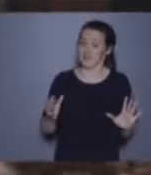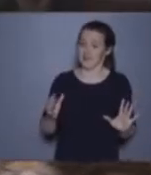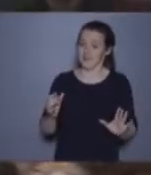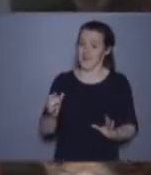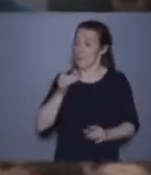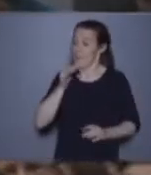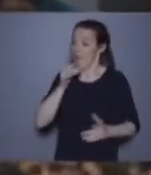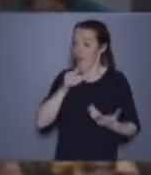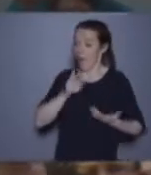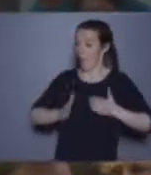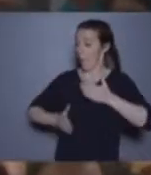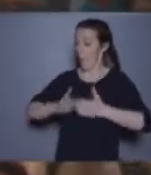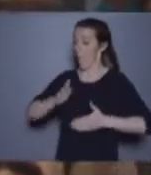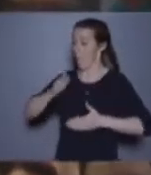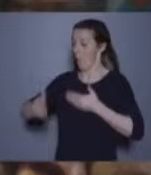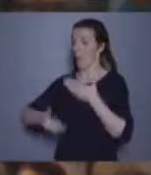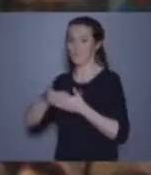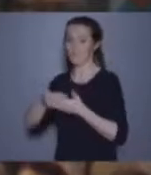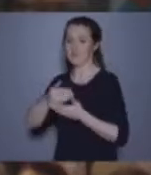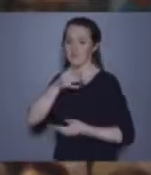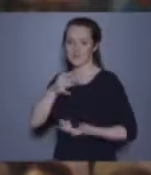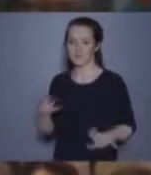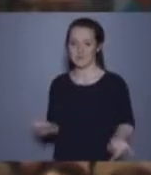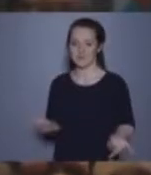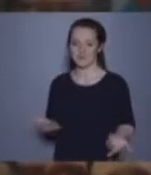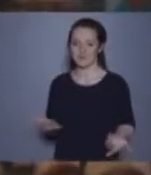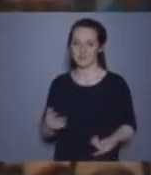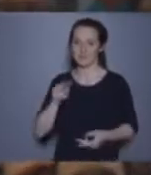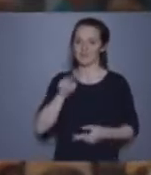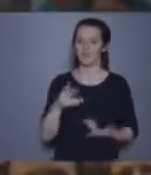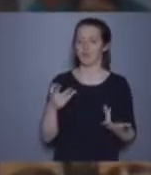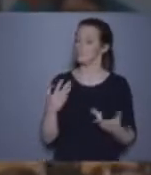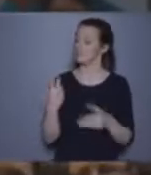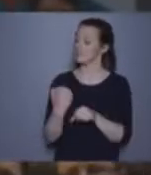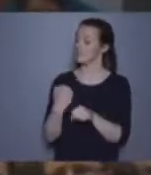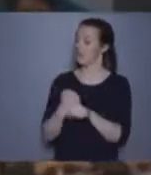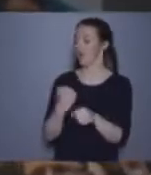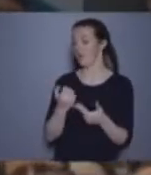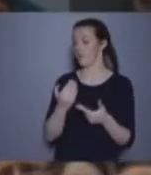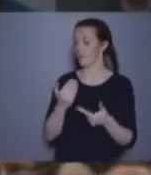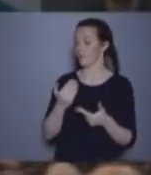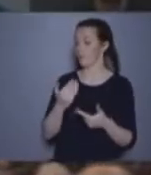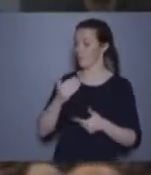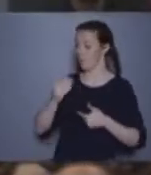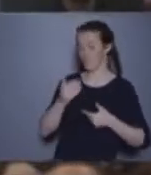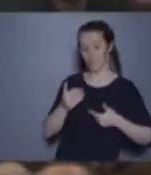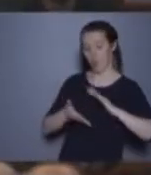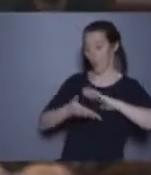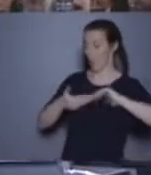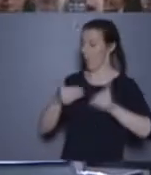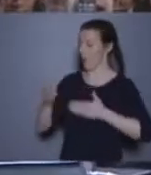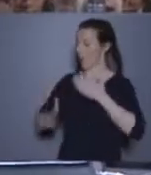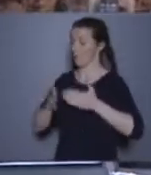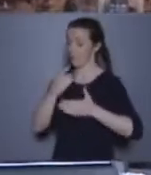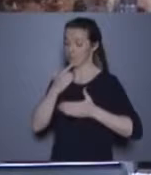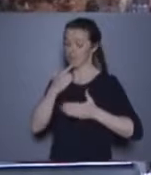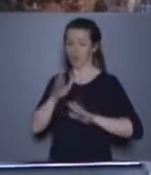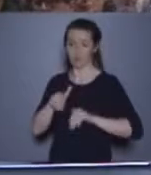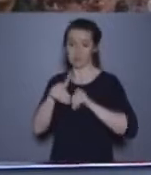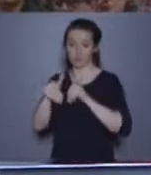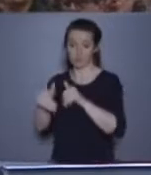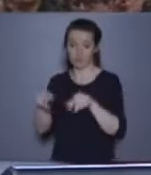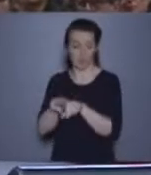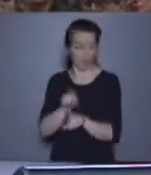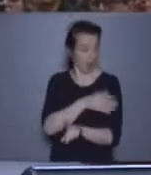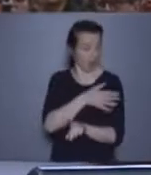être remplacés par des robots. En plus, remplacer le travail par les robots, c'est juste dire qu'on continue comme avant et qu'on fait faire le travail